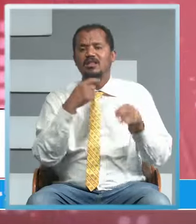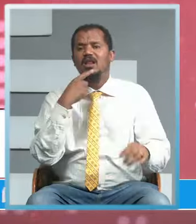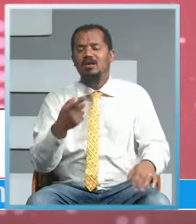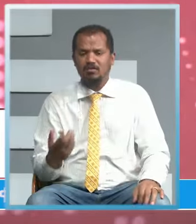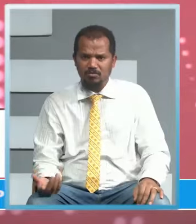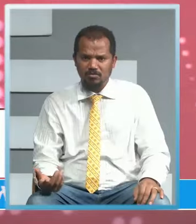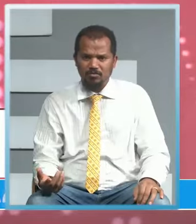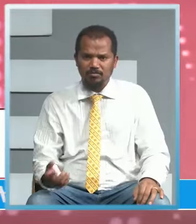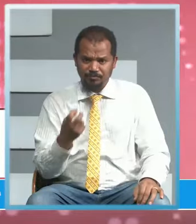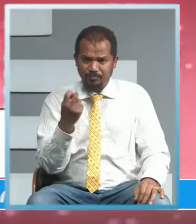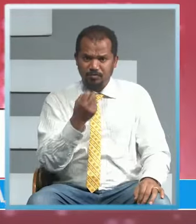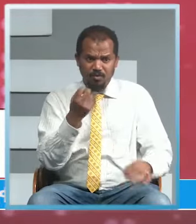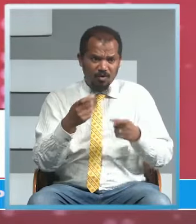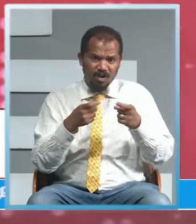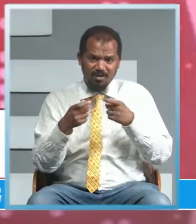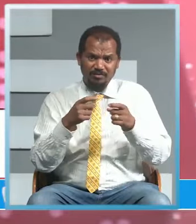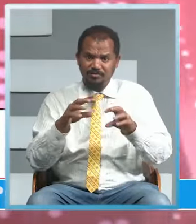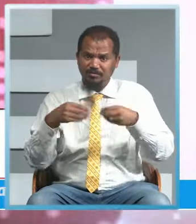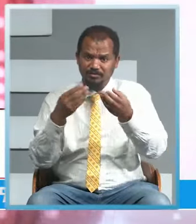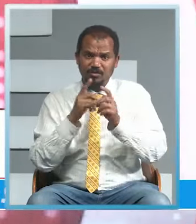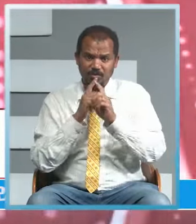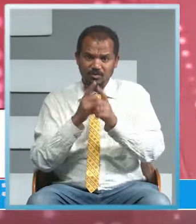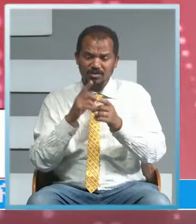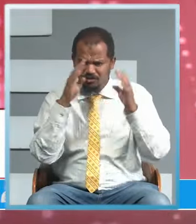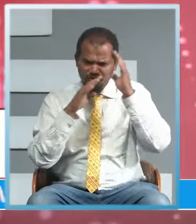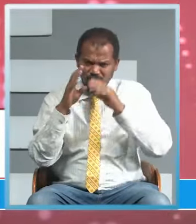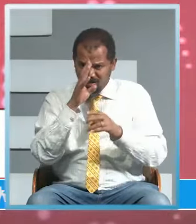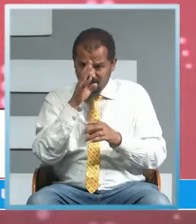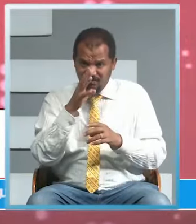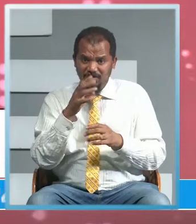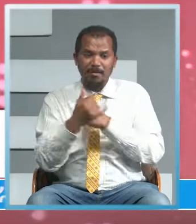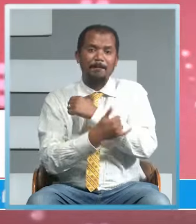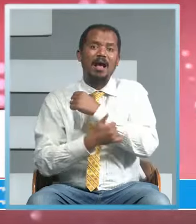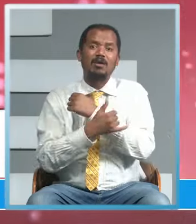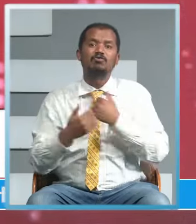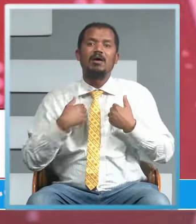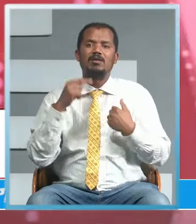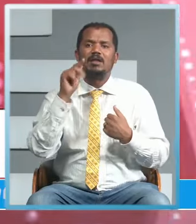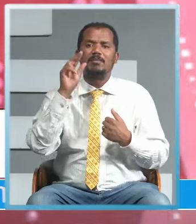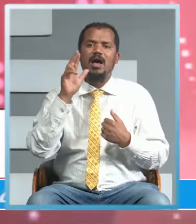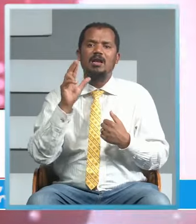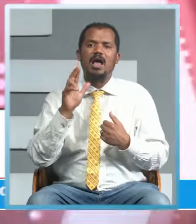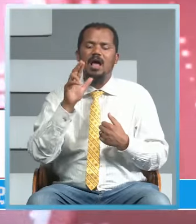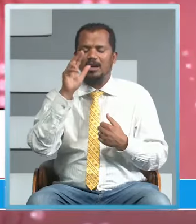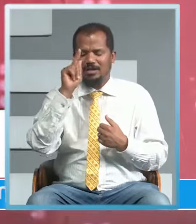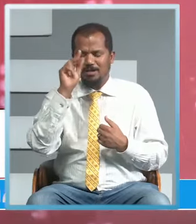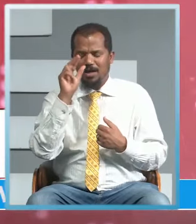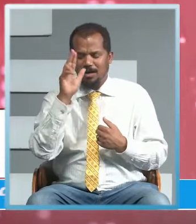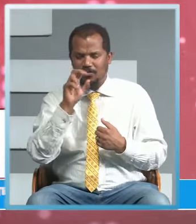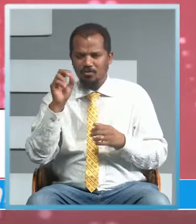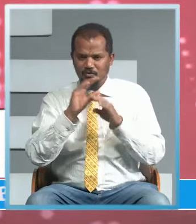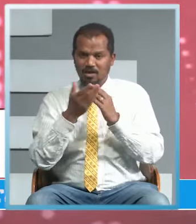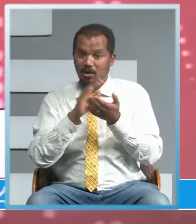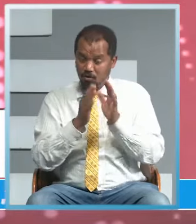ለኢሳት ተናገሩ። የወረዳው አስተዳደር በሰጠው ምላሽ ችግሩ የተከሰተው በሀገሪቱ ባለው ነባራዊ ሁኔታ